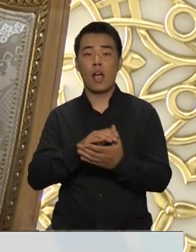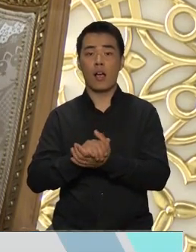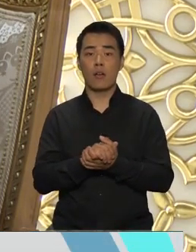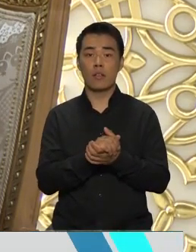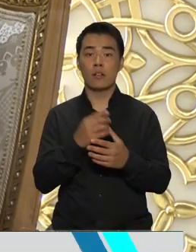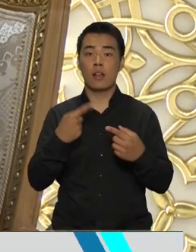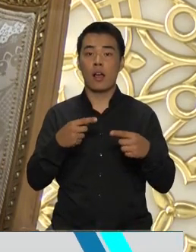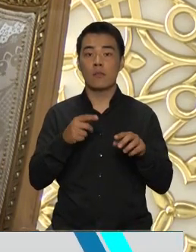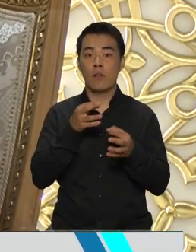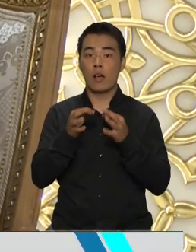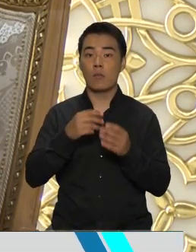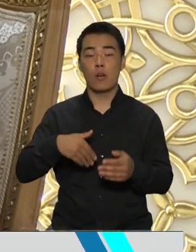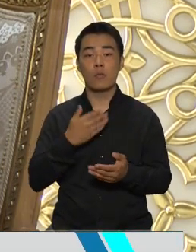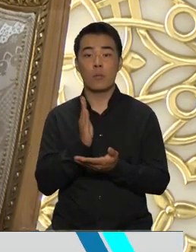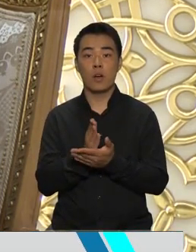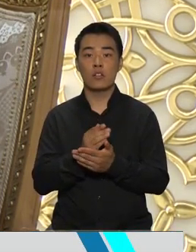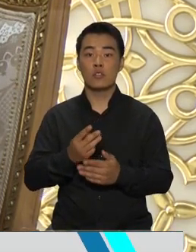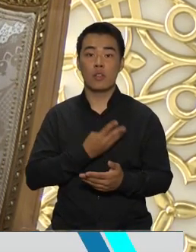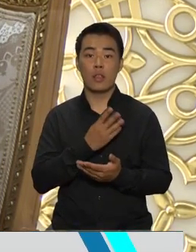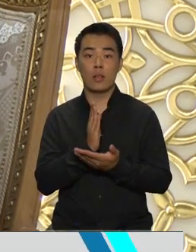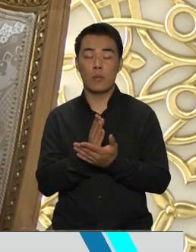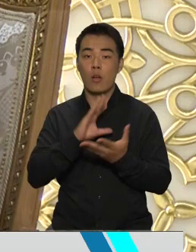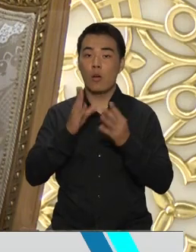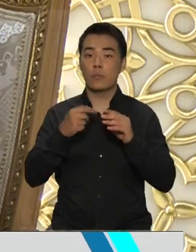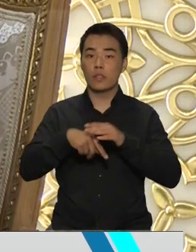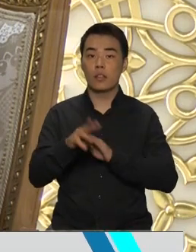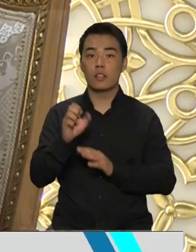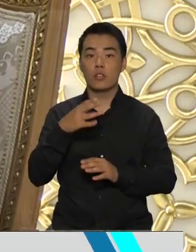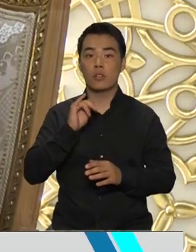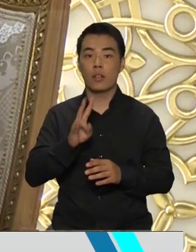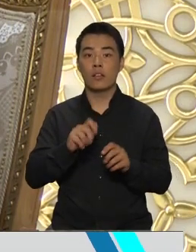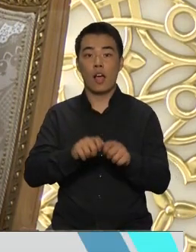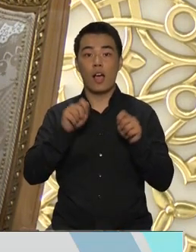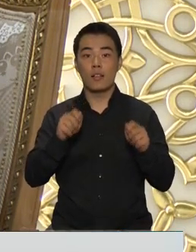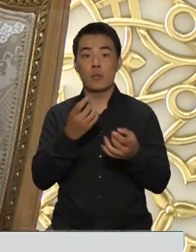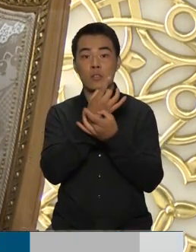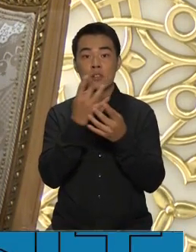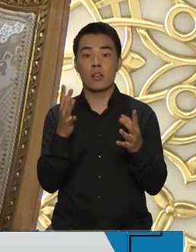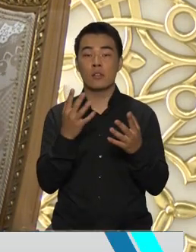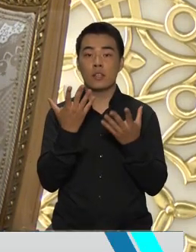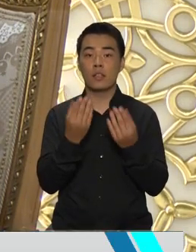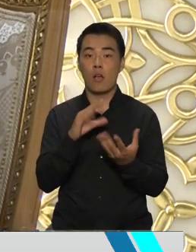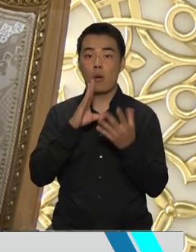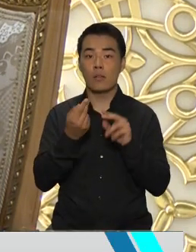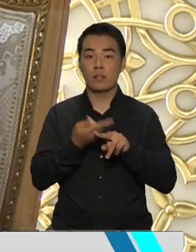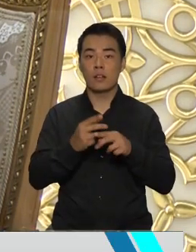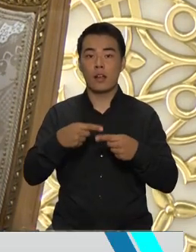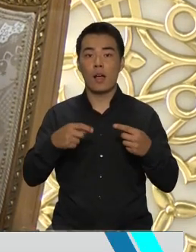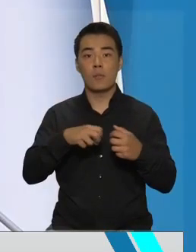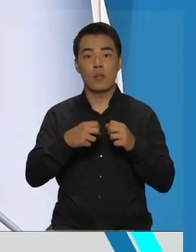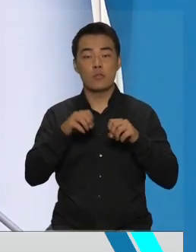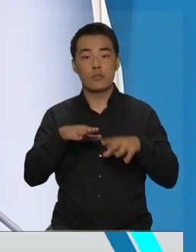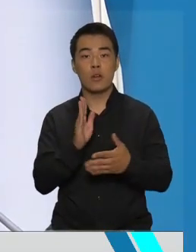қарым-қатынас туралы айтуға толық негіз бар. Астанадағы тәжік мәдениеті күндерінің ашылуына сіздің арнайы келуіңіздің өзі көп нәрсені аңғартады.